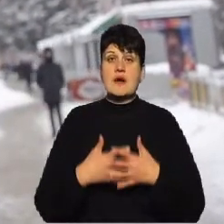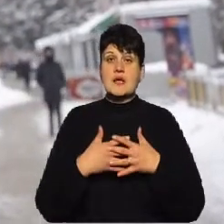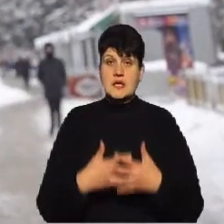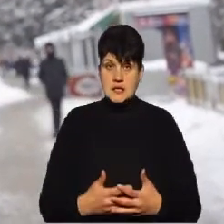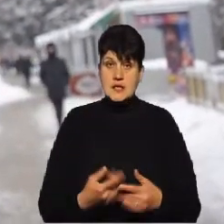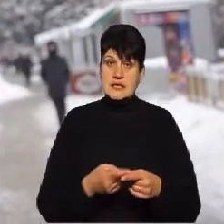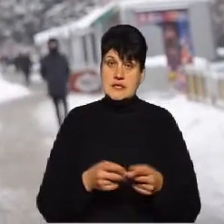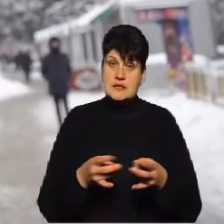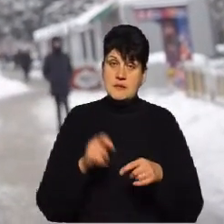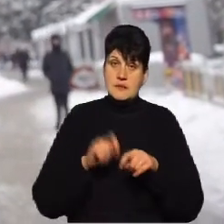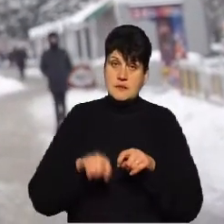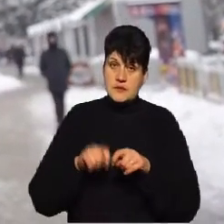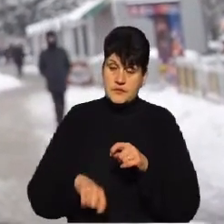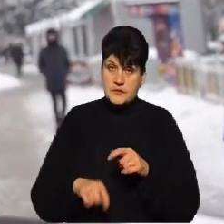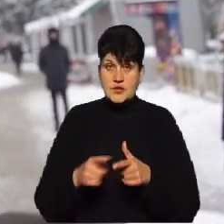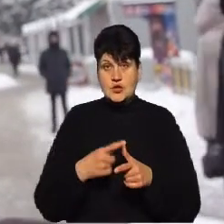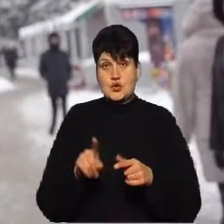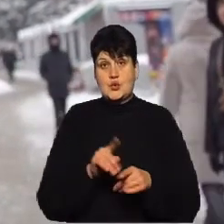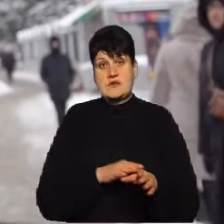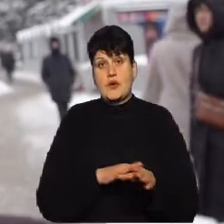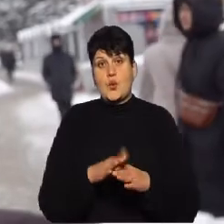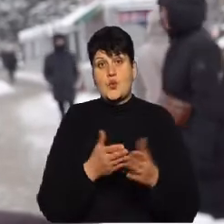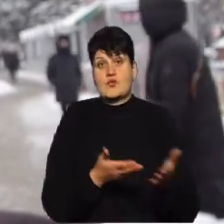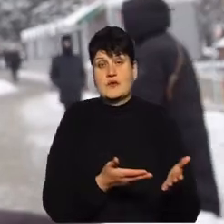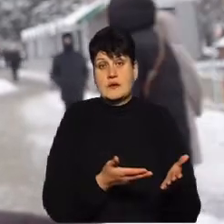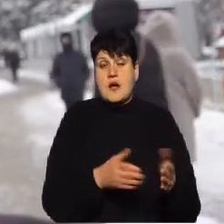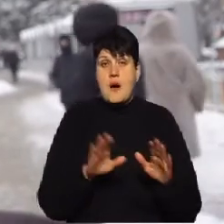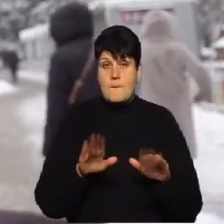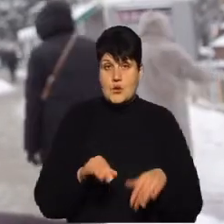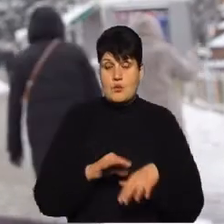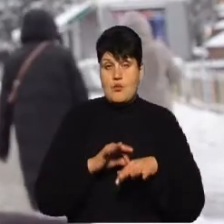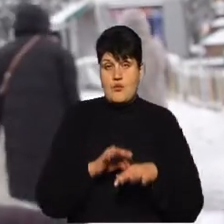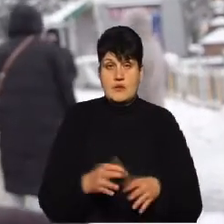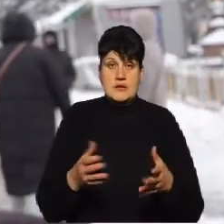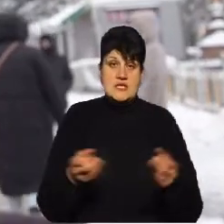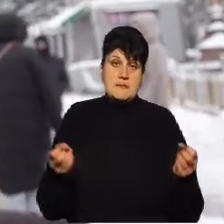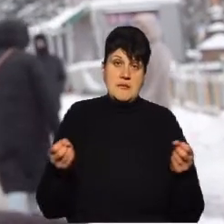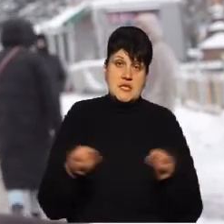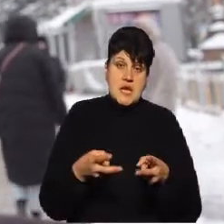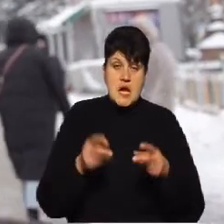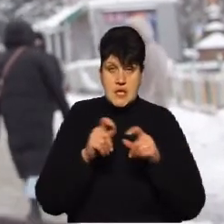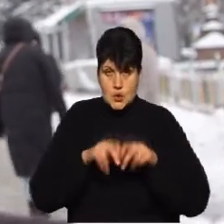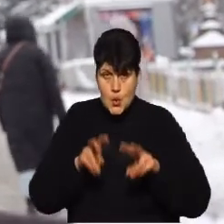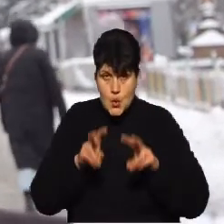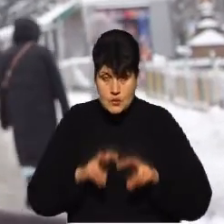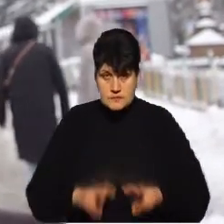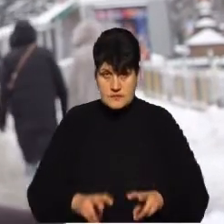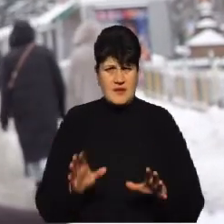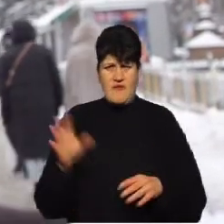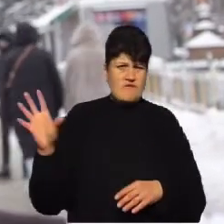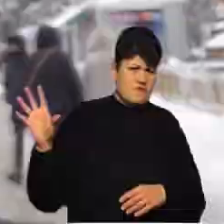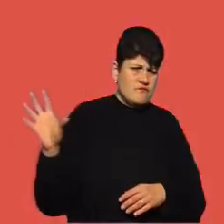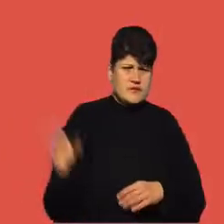спочатку, ніж щось виконувати. А тоді проводити якісь спеціальні досліди, а ні, так всіх підряд